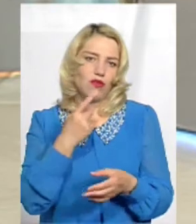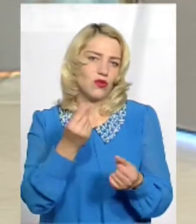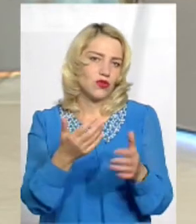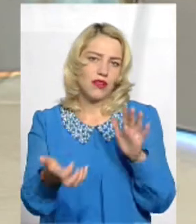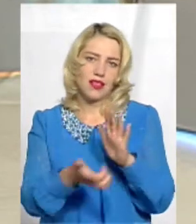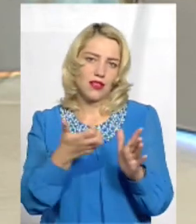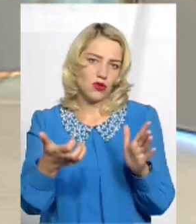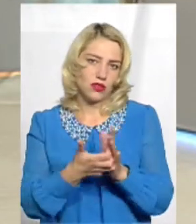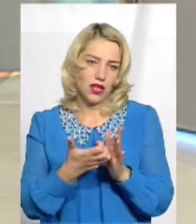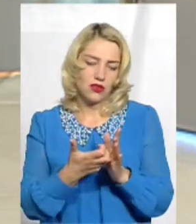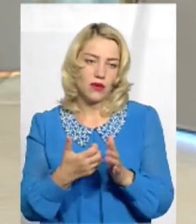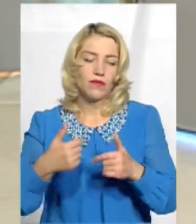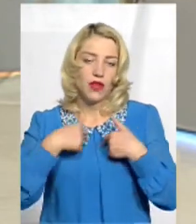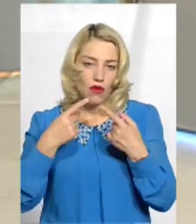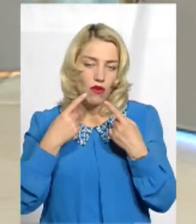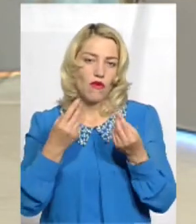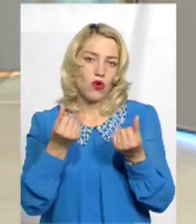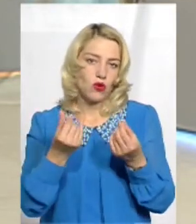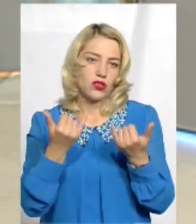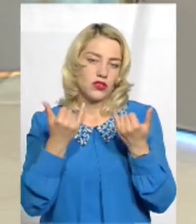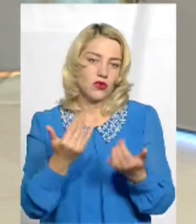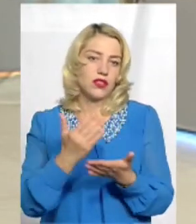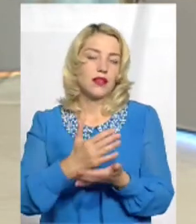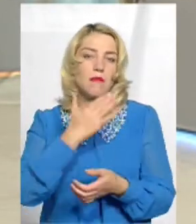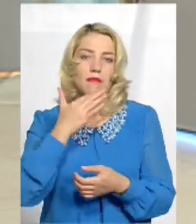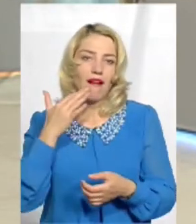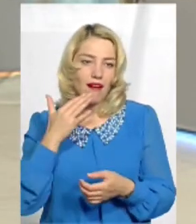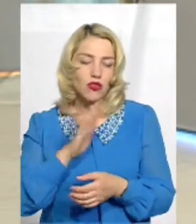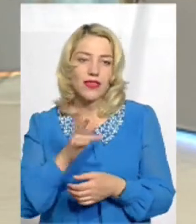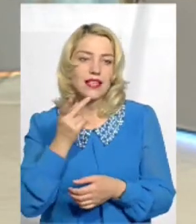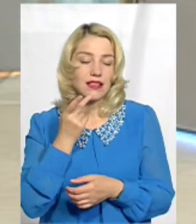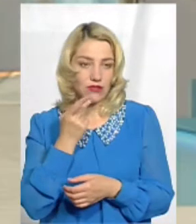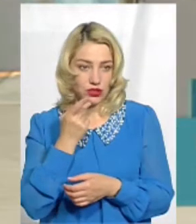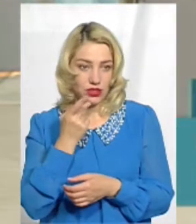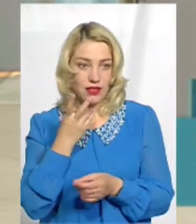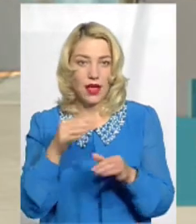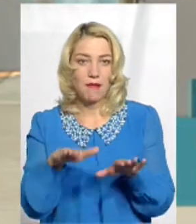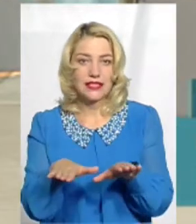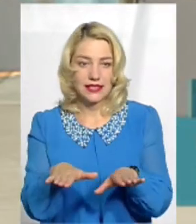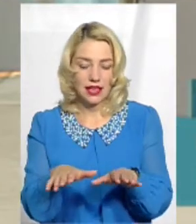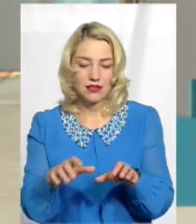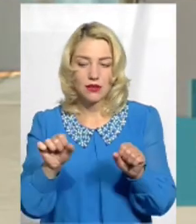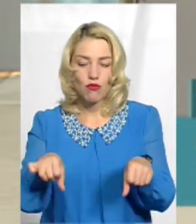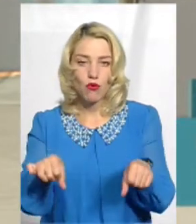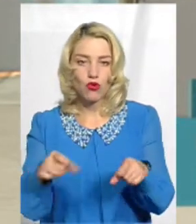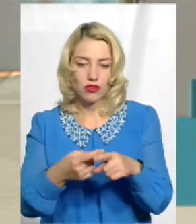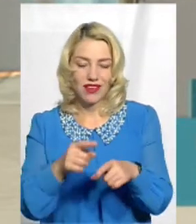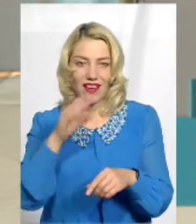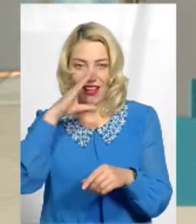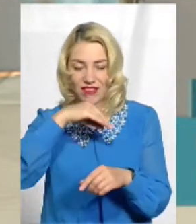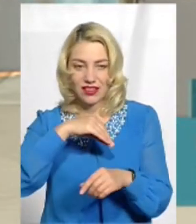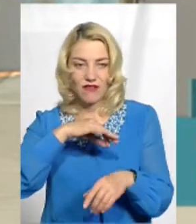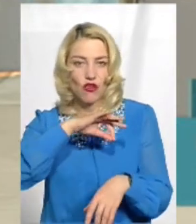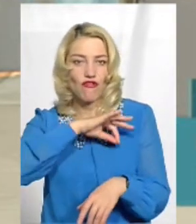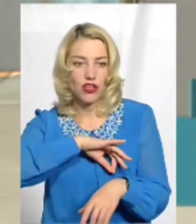що коштів на сьогодні є дуже багато, ми не завжди на місцях спроможні їх ефективно